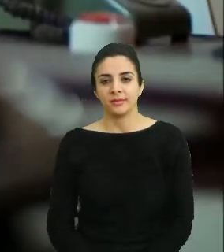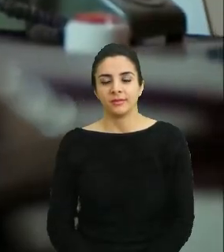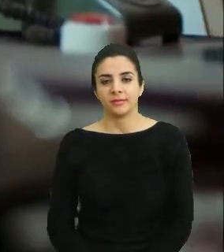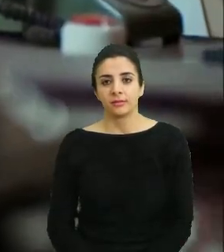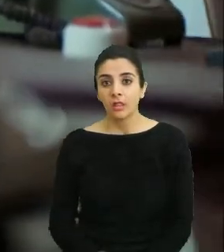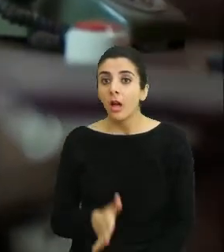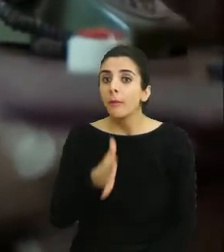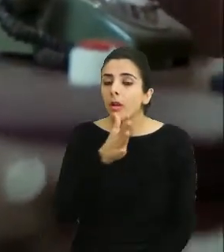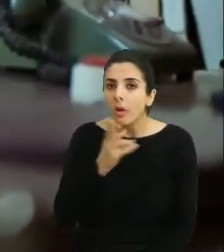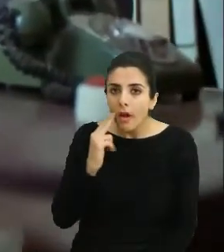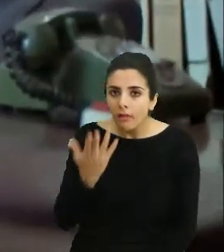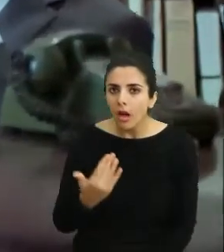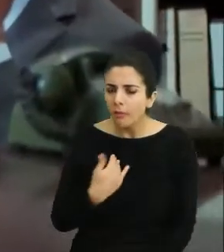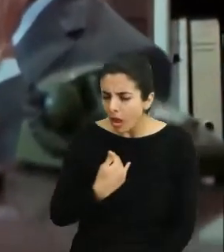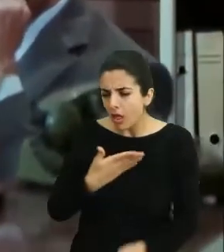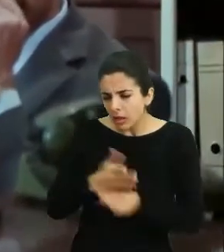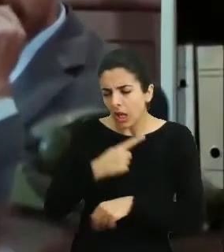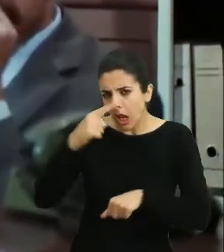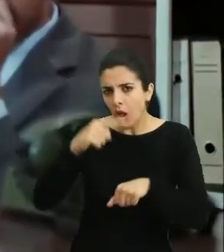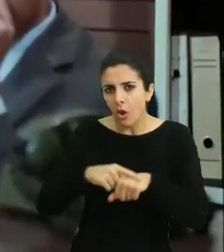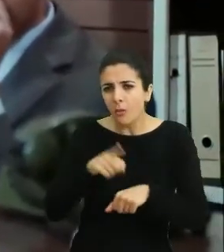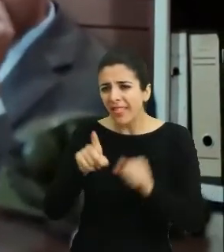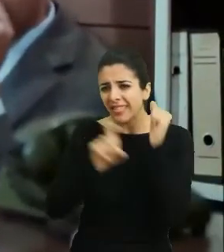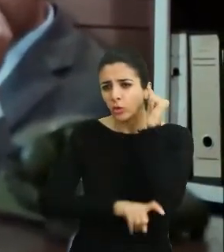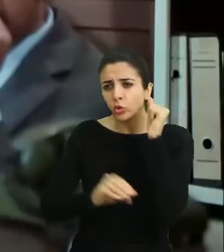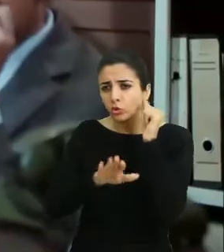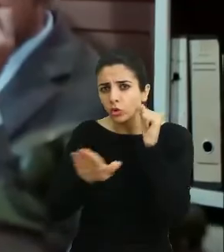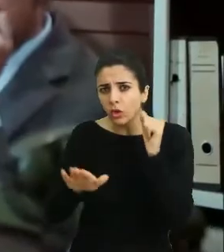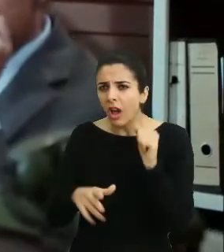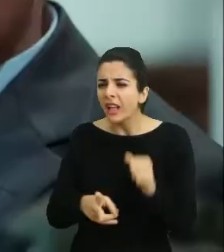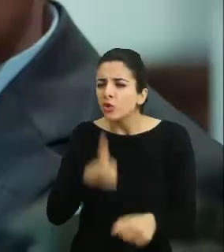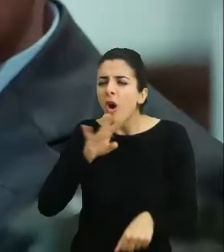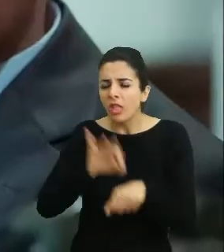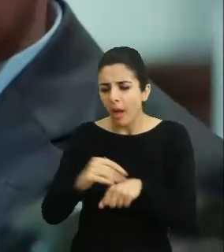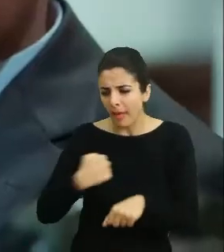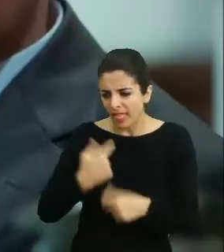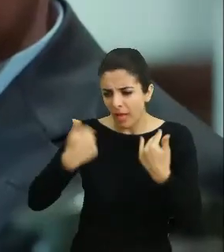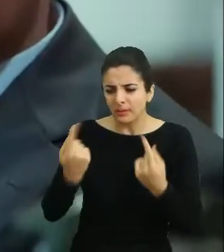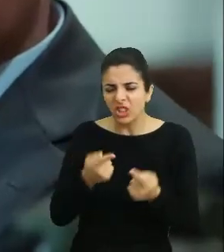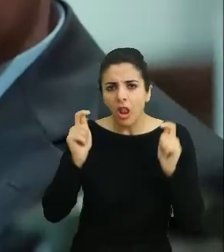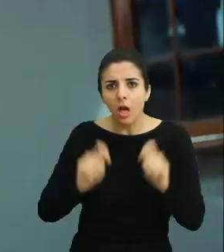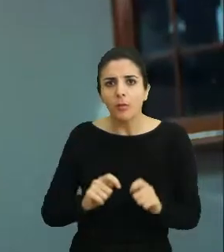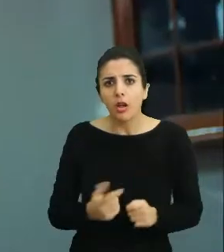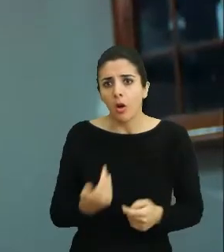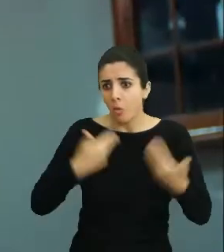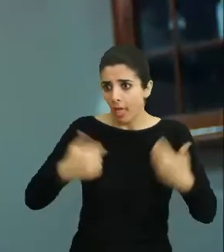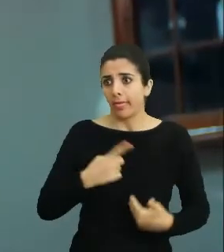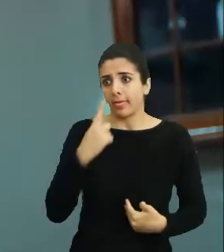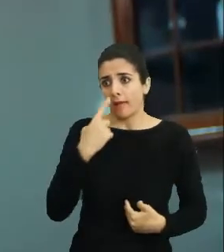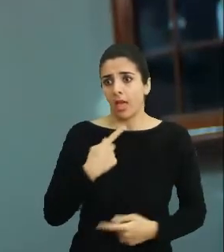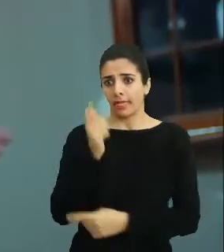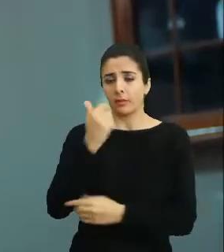gönül. Biliyorum efendim. Adım kadar eminim. Bu terörist çocuklar sonunda bana bir şey yapacaklar. Güya burada devleti ben temsil